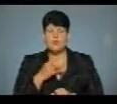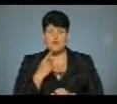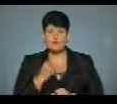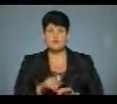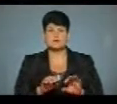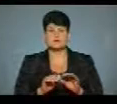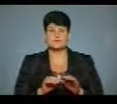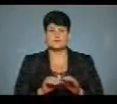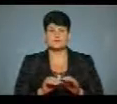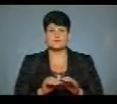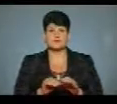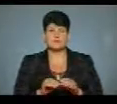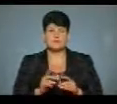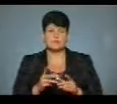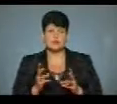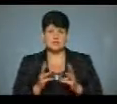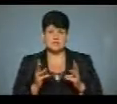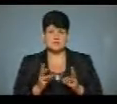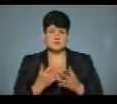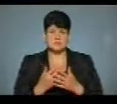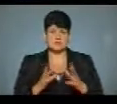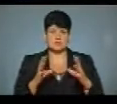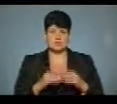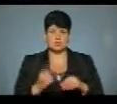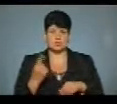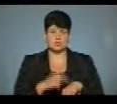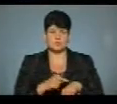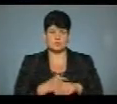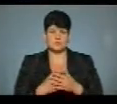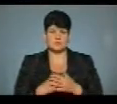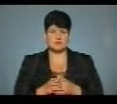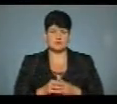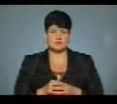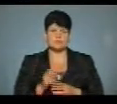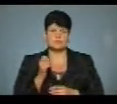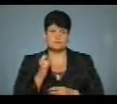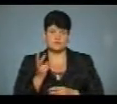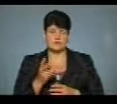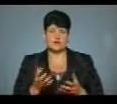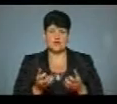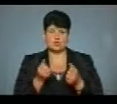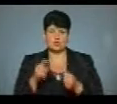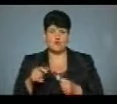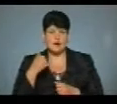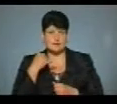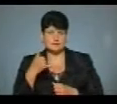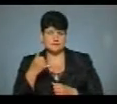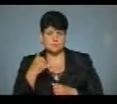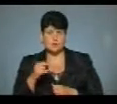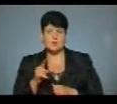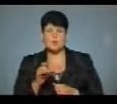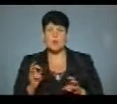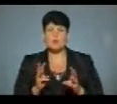пожежно-рятувальної служби Ірини Крупи, вогонь гасили близько години. Сьогодні близько опівдня до рятувальників надійшло повідомлення про